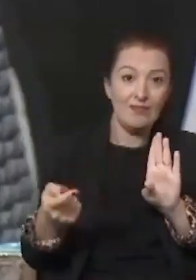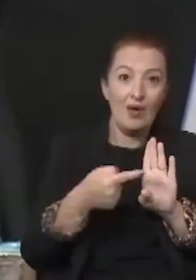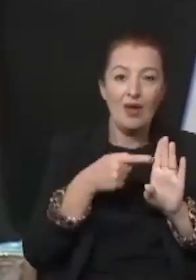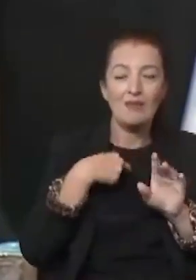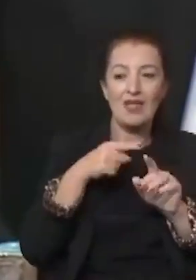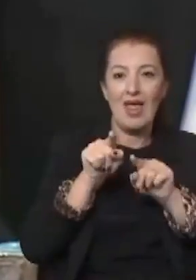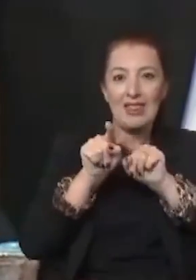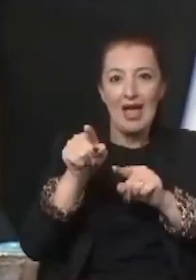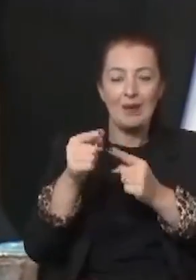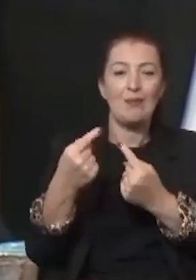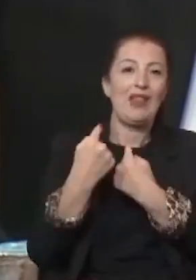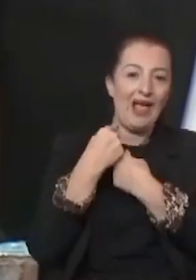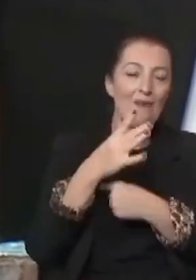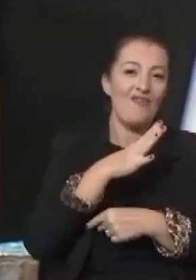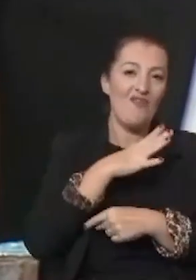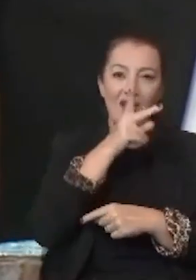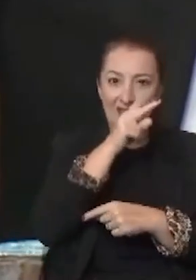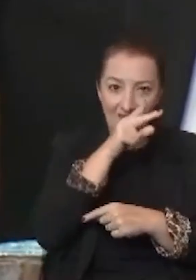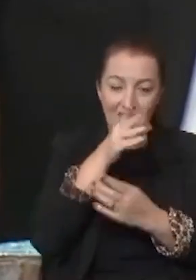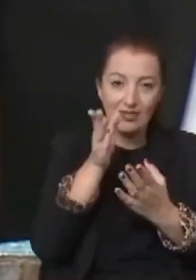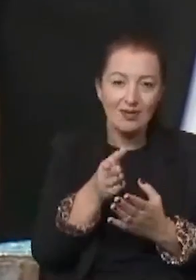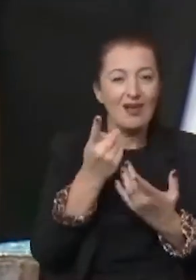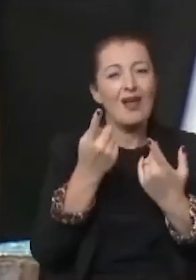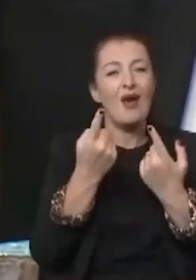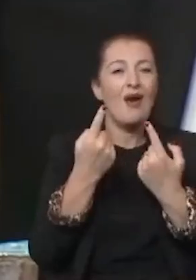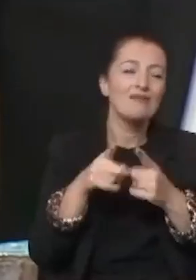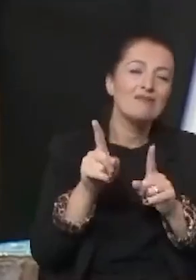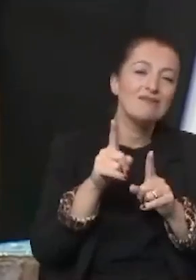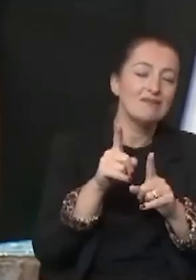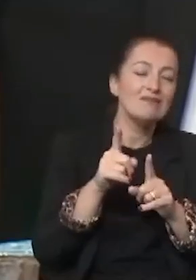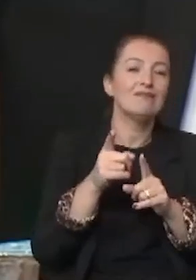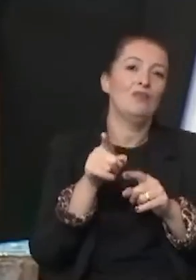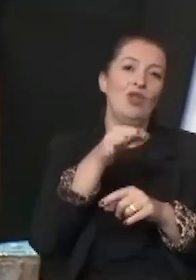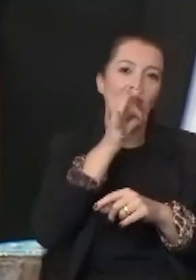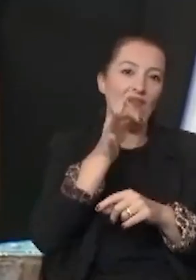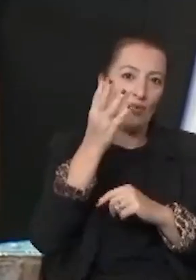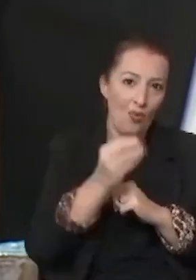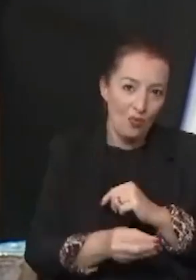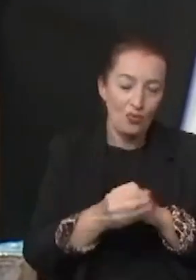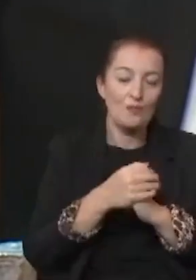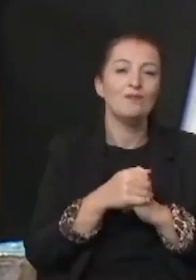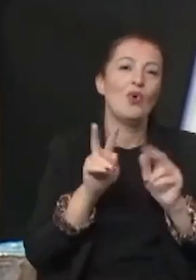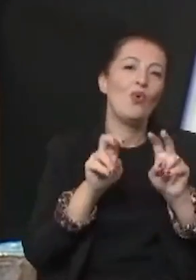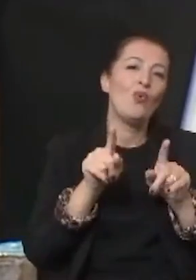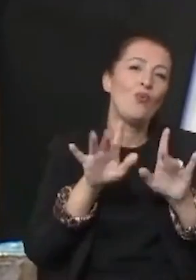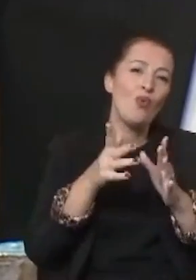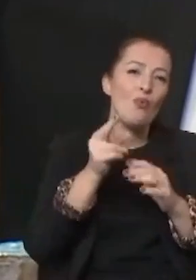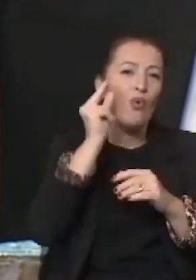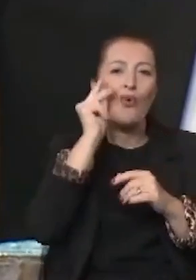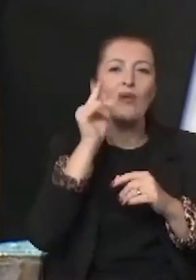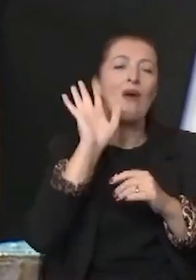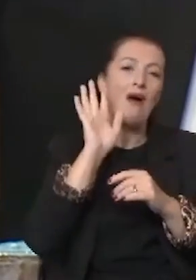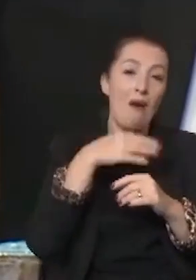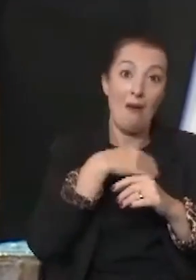ediyoruz sonuçta Twitter'da. O yüzden biraz esprili bir dille kendisine bunu ifade ettim. Mesele evet. Ondan ibarettir. Yoksa unutmadım, bilerek